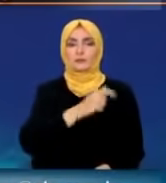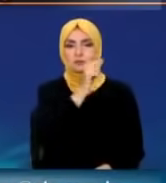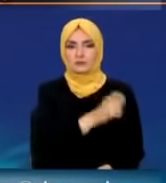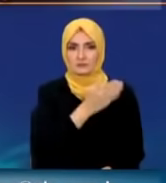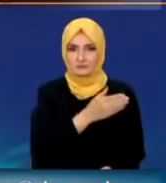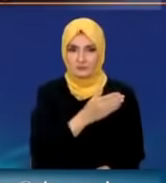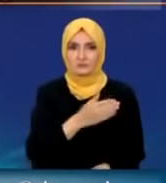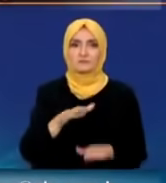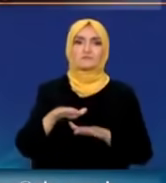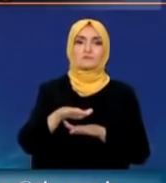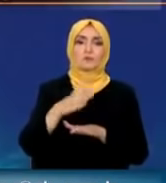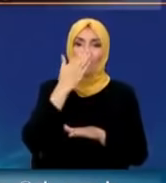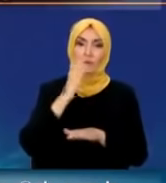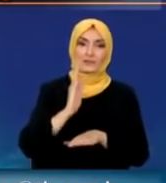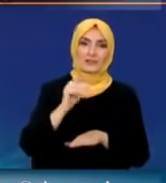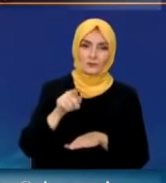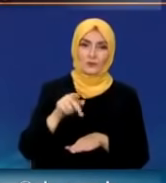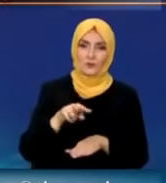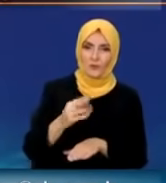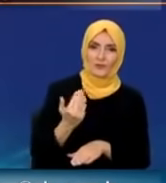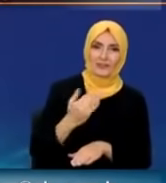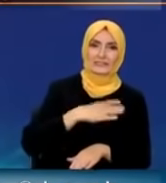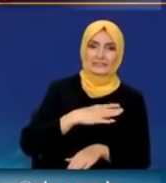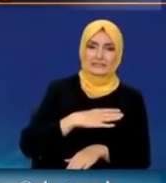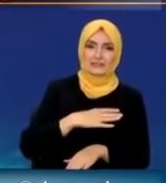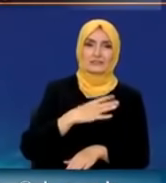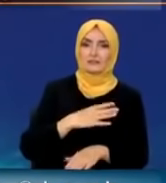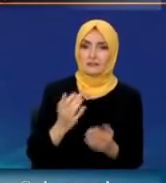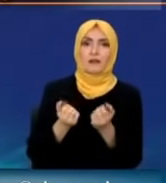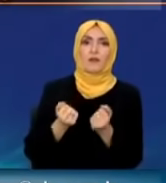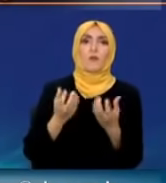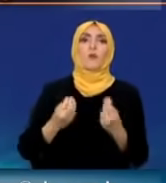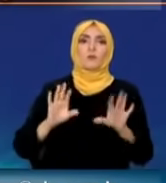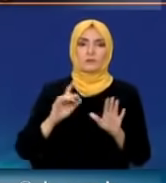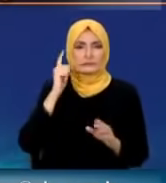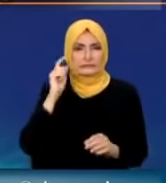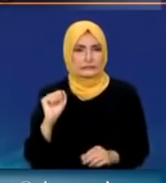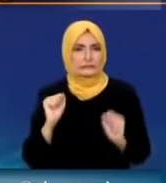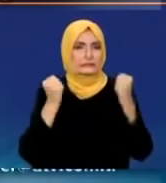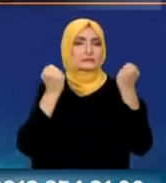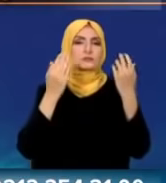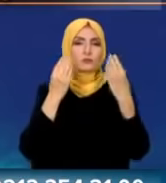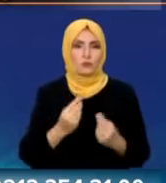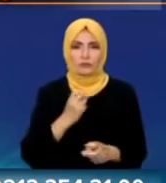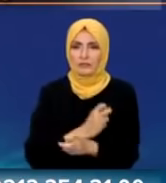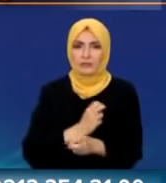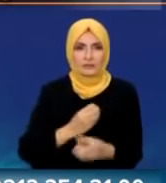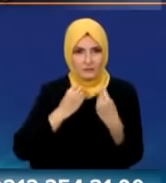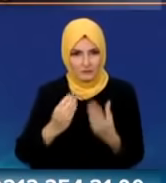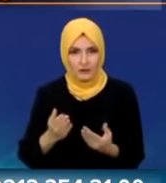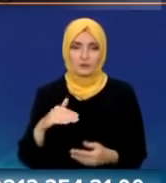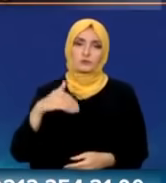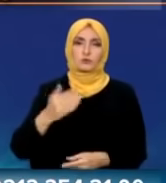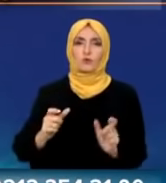yol istedi. İstediğini alamayınca öfkeden deliye döndü. O sürücüyü önce tehdit etti. Ardından da korumasıyla birlikte